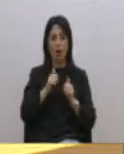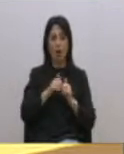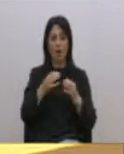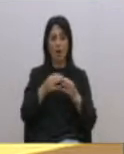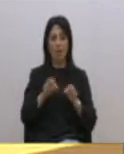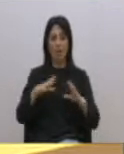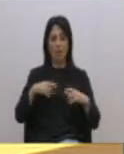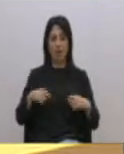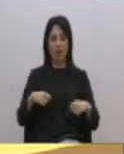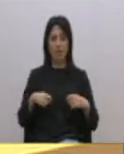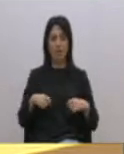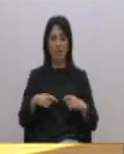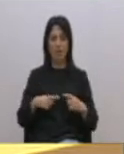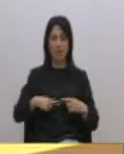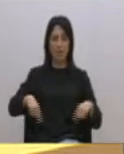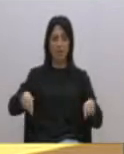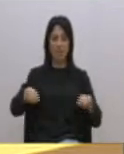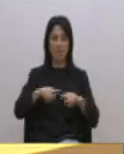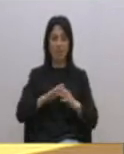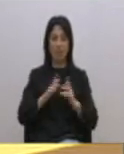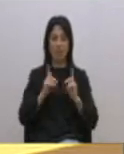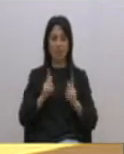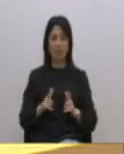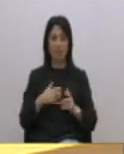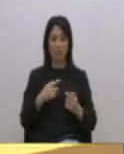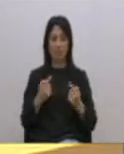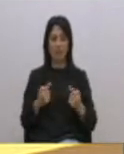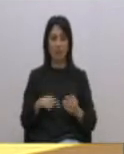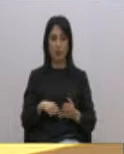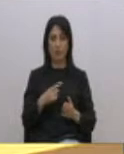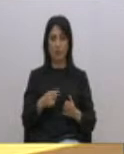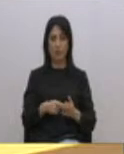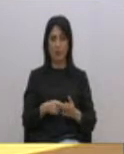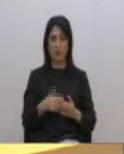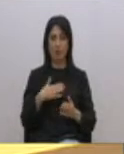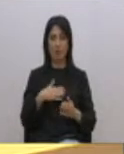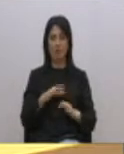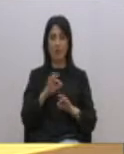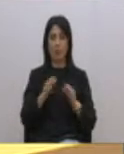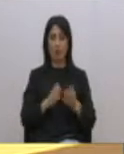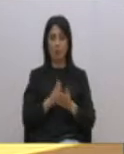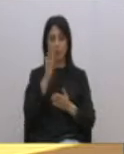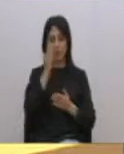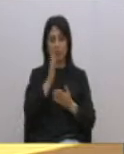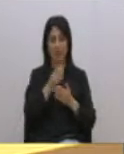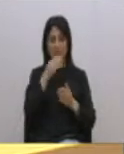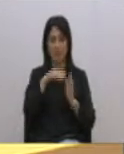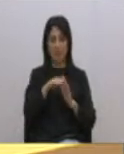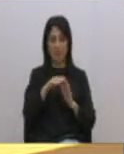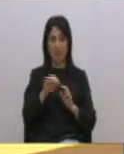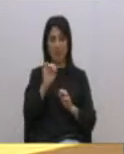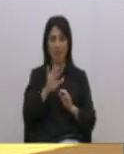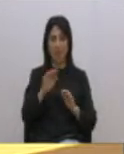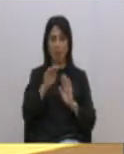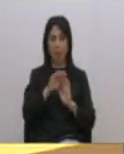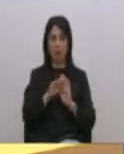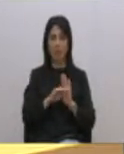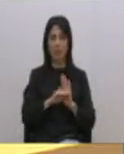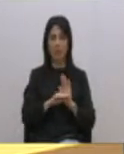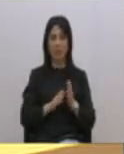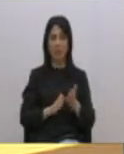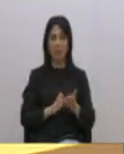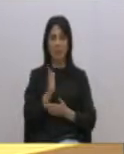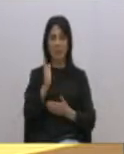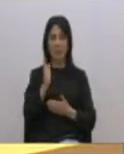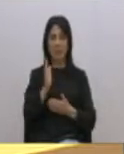თავისუფალი სავაჭრო სივრცის შესახებ შეთანხმების მნიშვნელოვან საკითხს. ჩვენი პროექტის მიზანი არის საუკეთესო ევროპული სისტემის